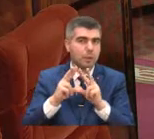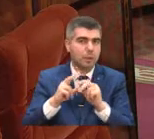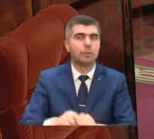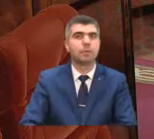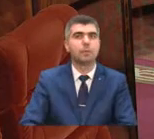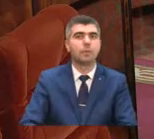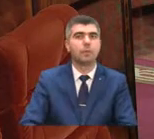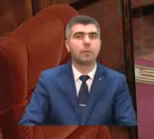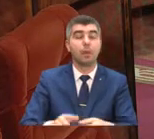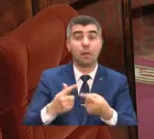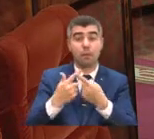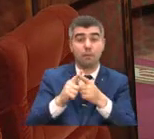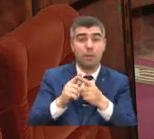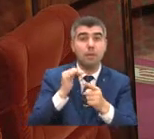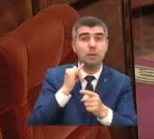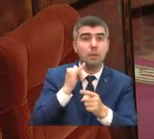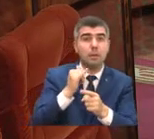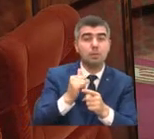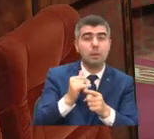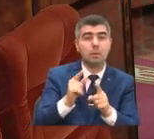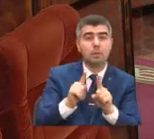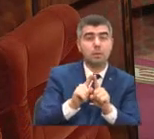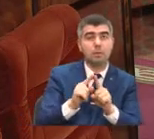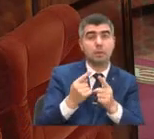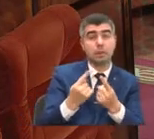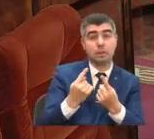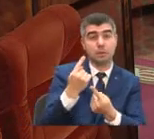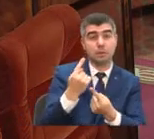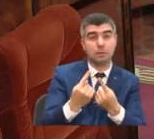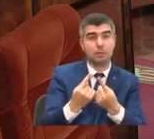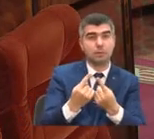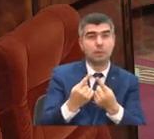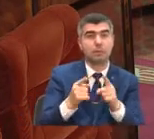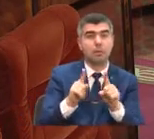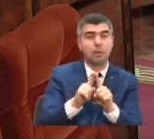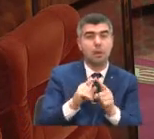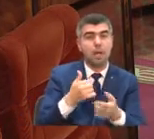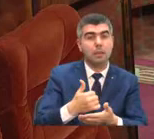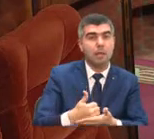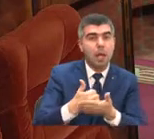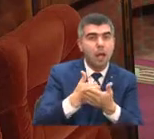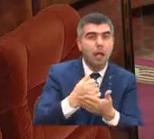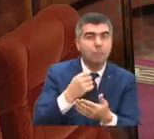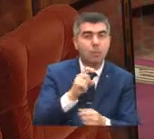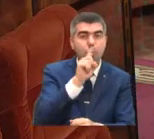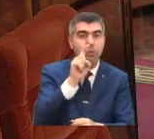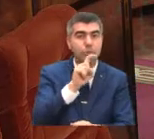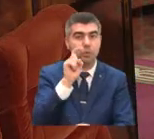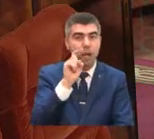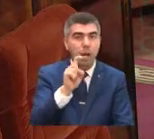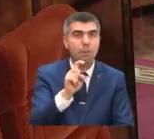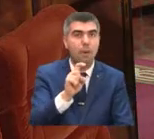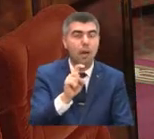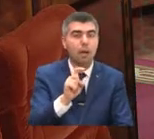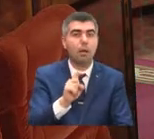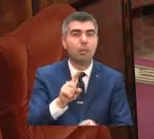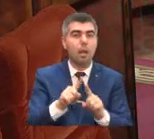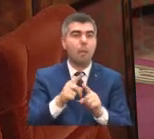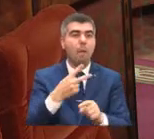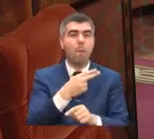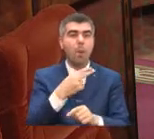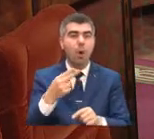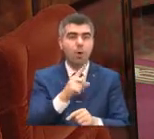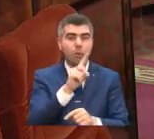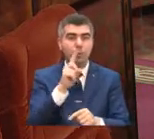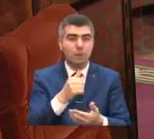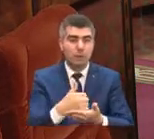شي وسيله من الوسائل اللي كتحتم على الجهه انها الدعم جماعه من الجماعات، وما كاينش حاجه اللي كتمنعها انها ما